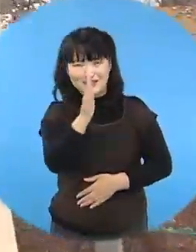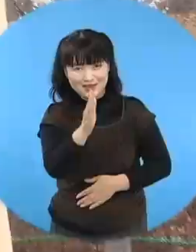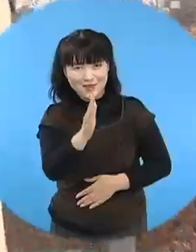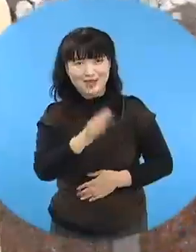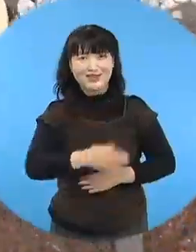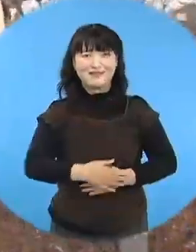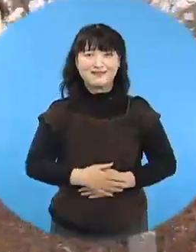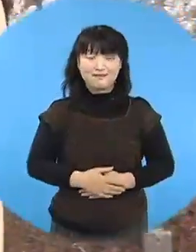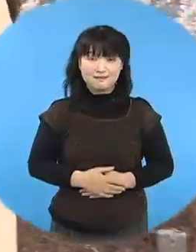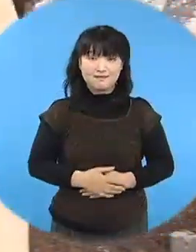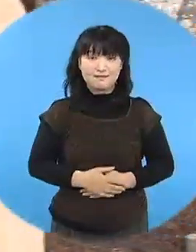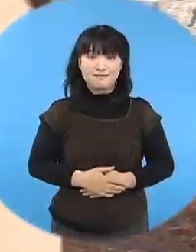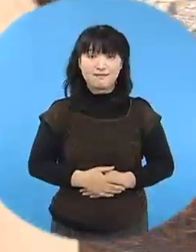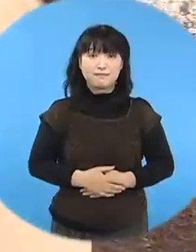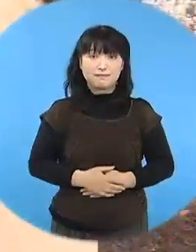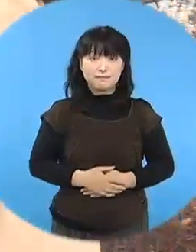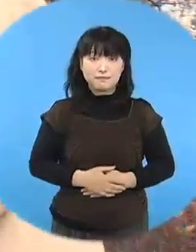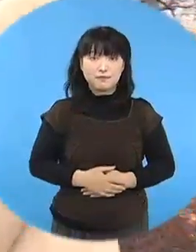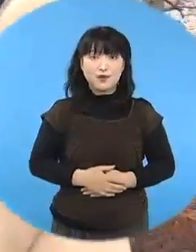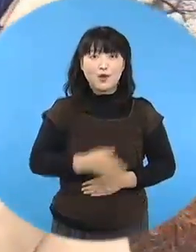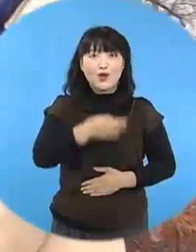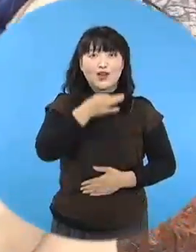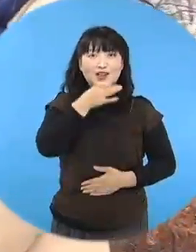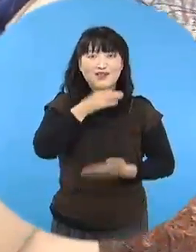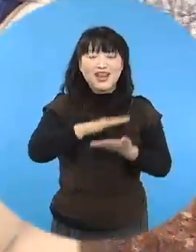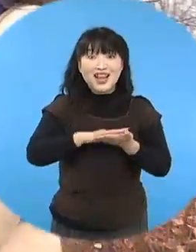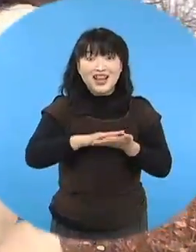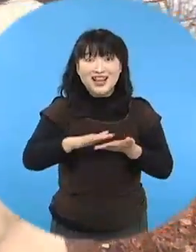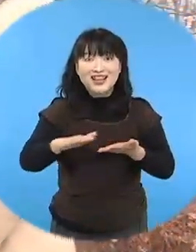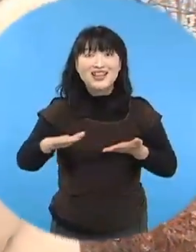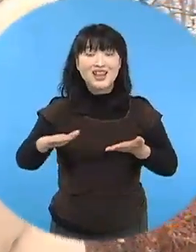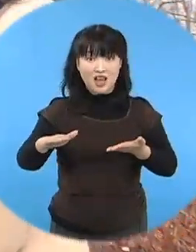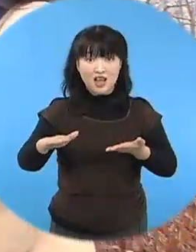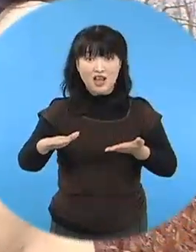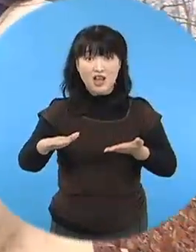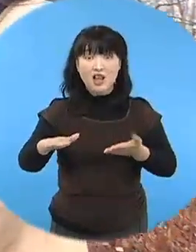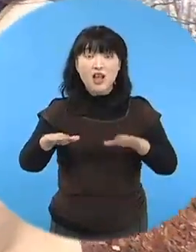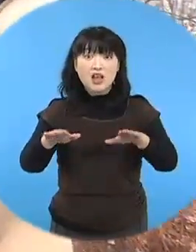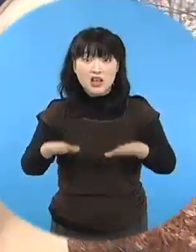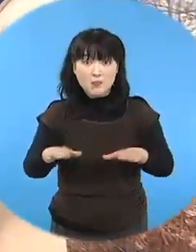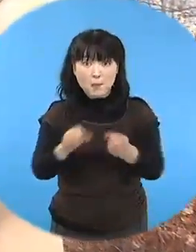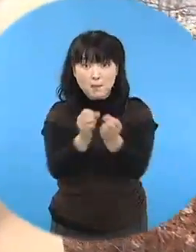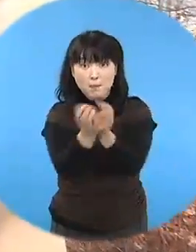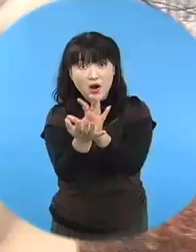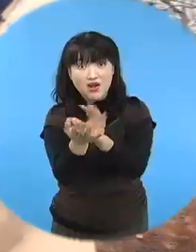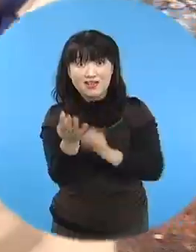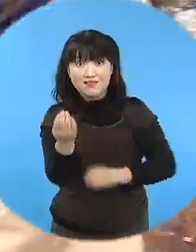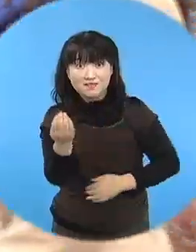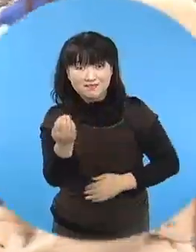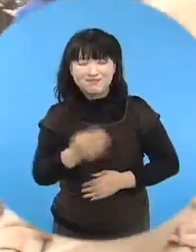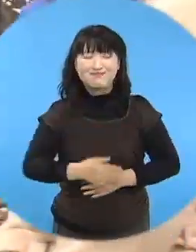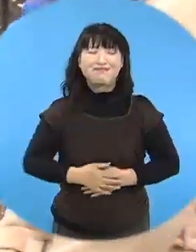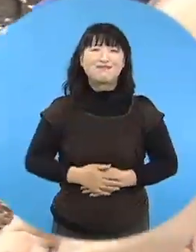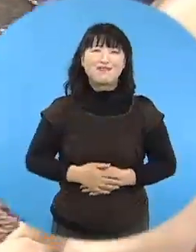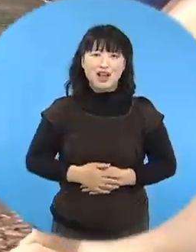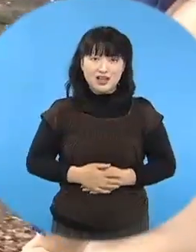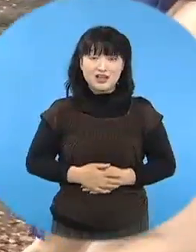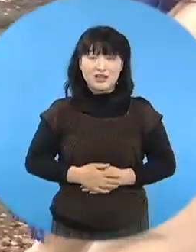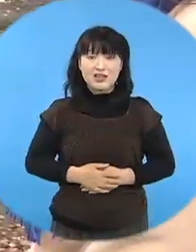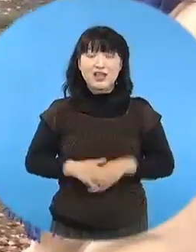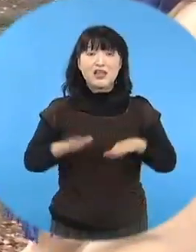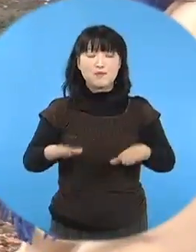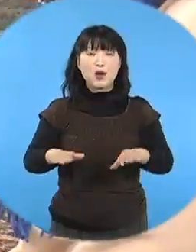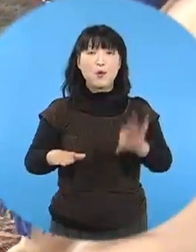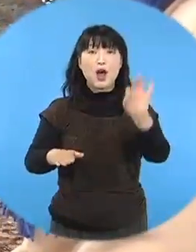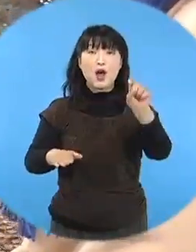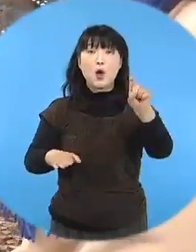しくお願いします。 伊沢さん、梅とっても綺麗ですが今どのくらい咲いてるんですか？ はい、今は全体の1割ぐ